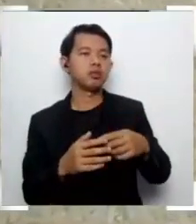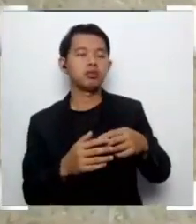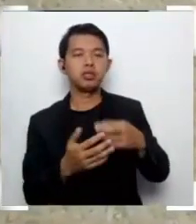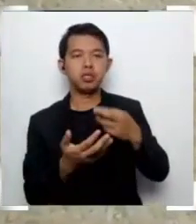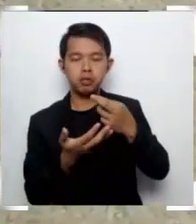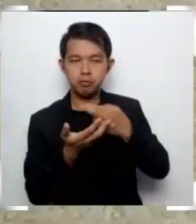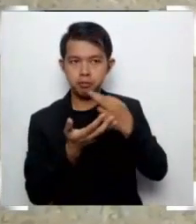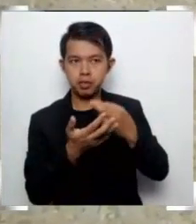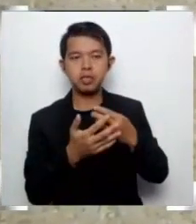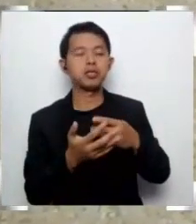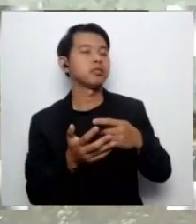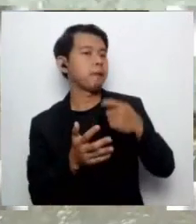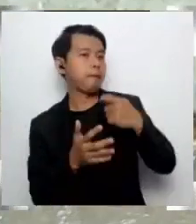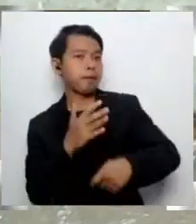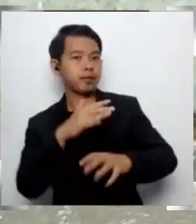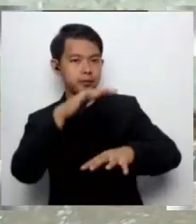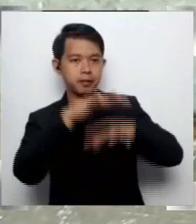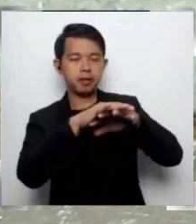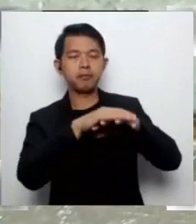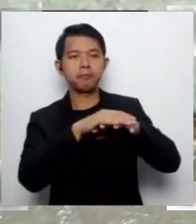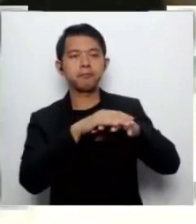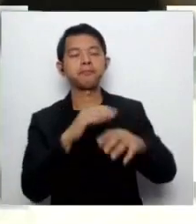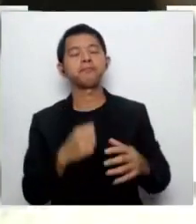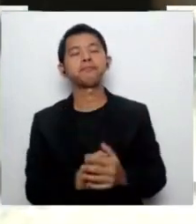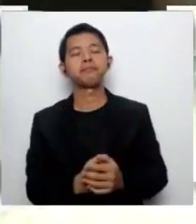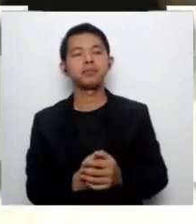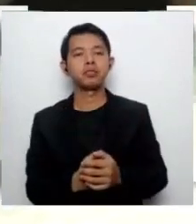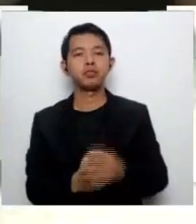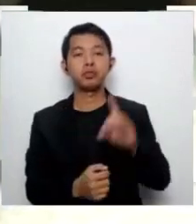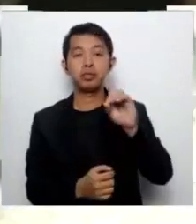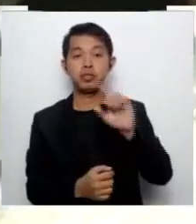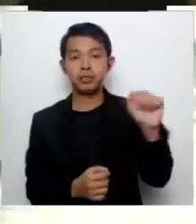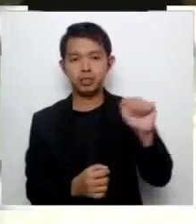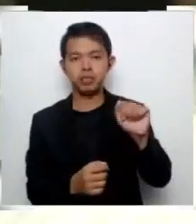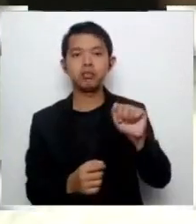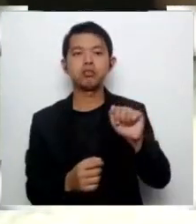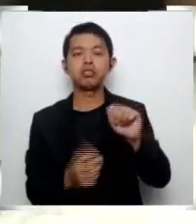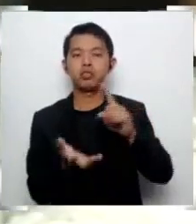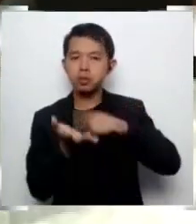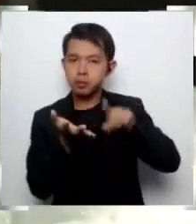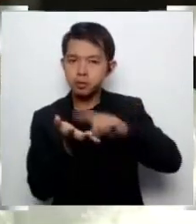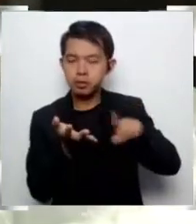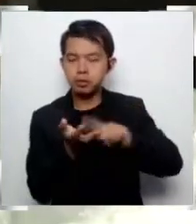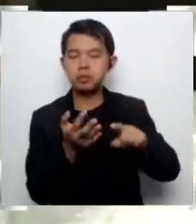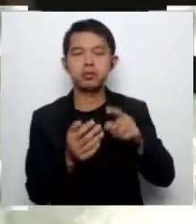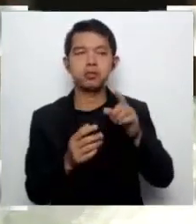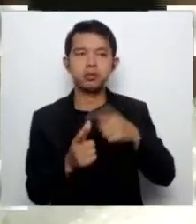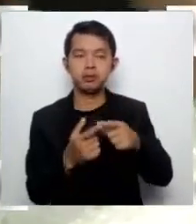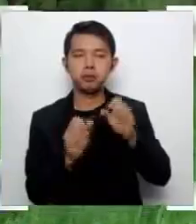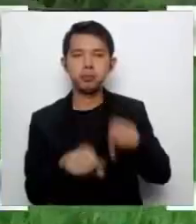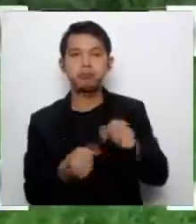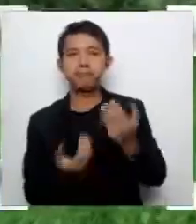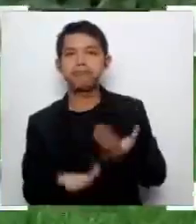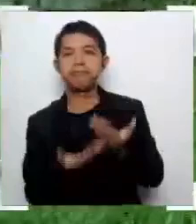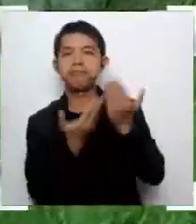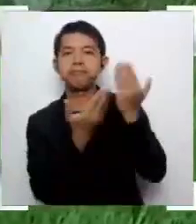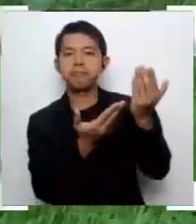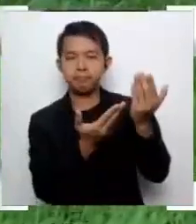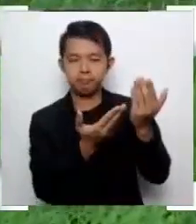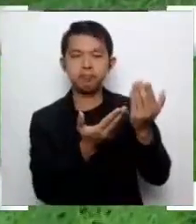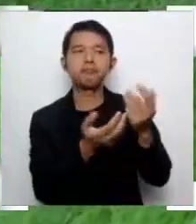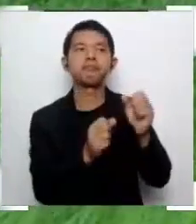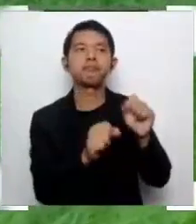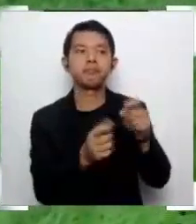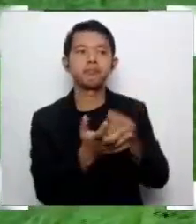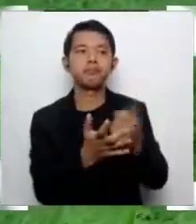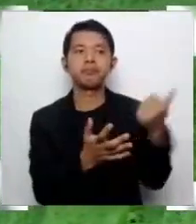DA at iba pang ahensya ng gobyerno para makapagbigay ng informed recommendation sa paglift ng price ceiling. Isa rin daw